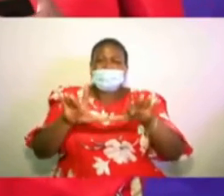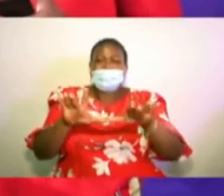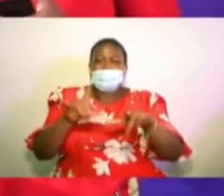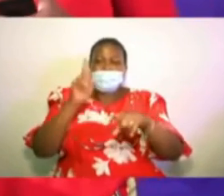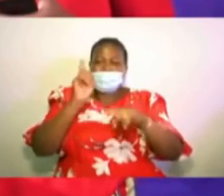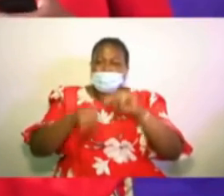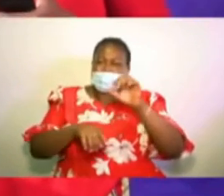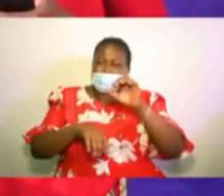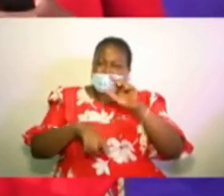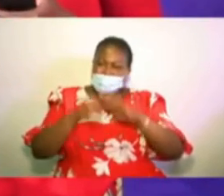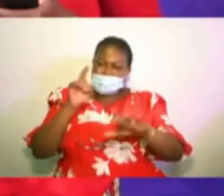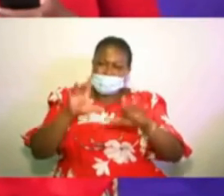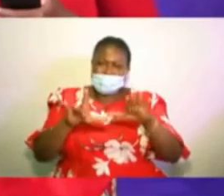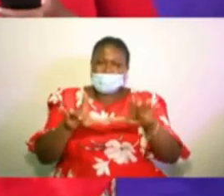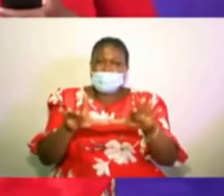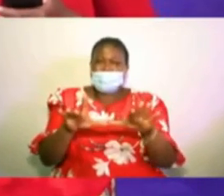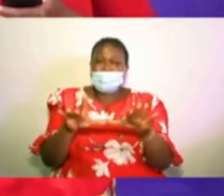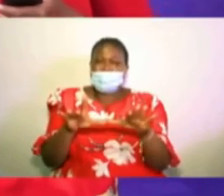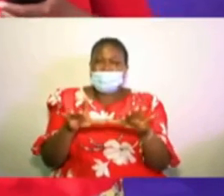mouches. So,